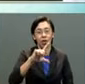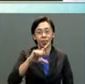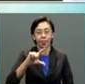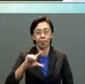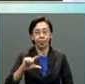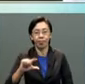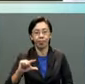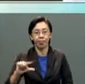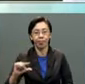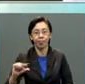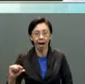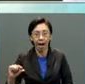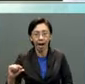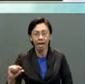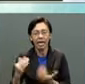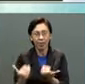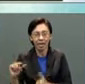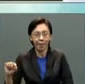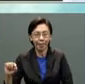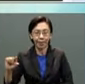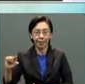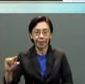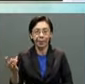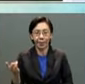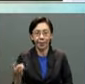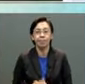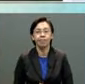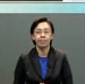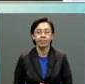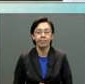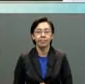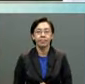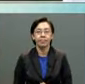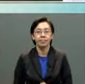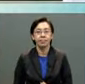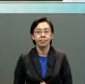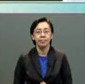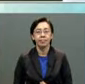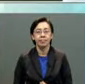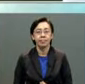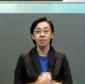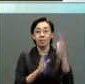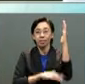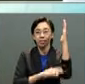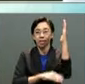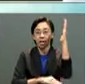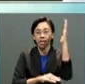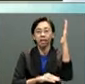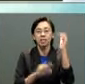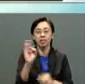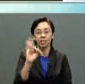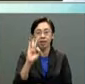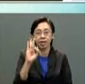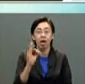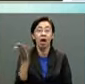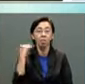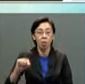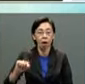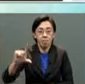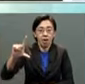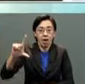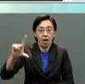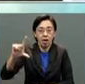แต่วันนี้กลับเพิ่มขึ้นอีกนิดหน่อยนะครับส่วนของทางภาคใต้นะครับสีฟ้าเมื่อวานนี้เยอะวัน